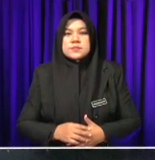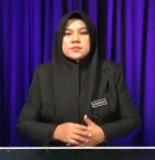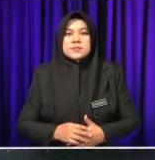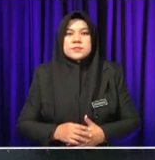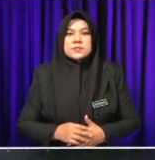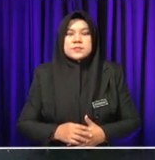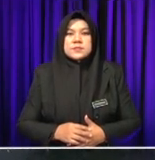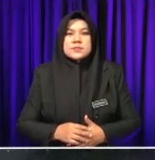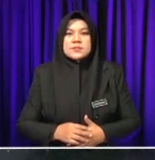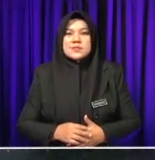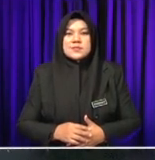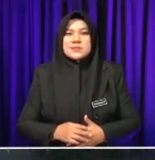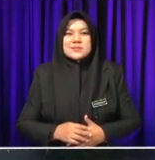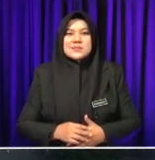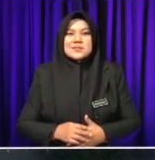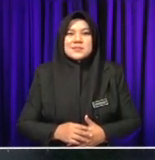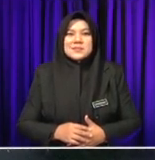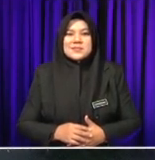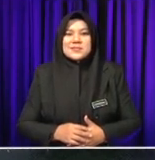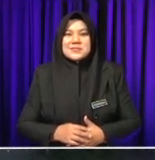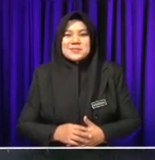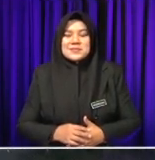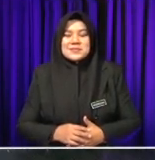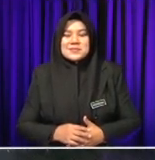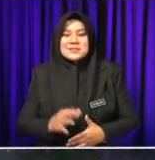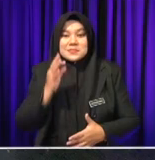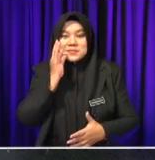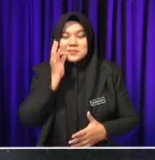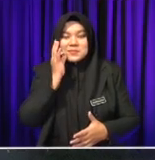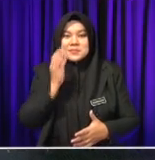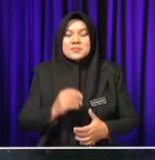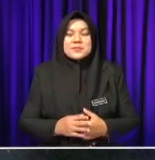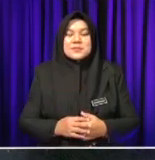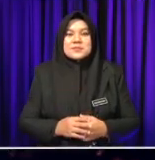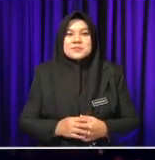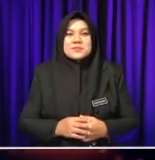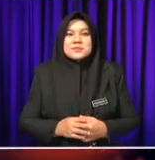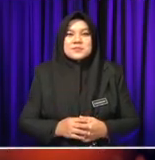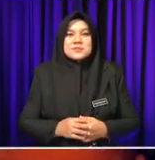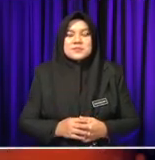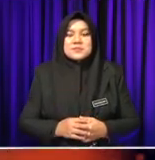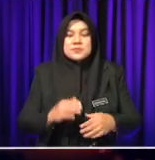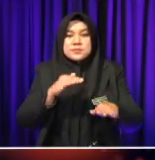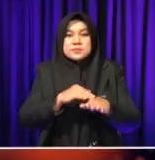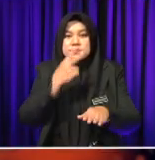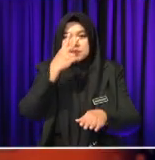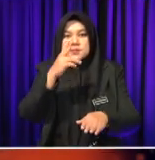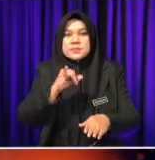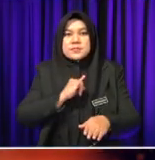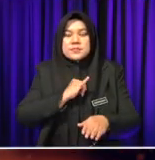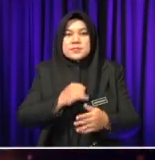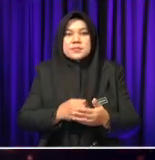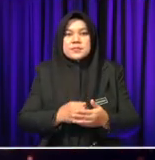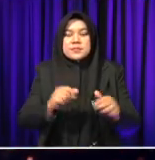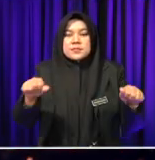Fatin merebut kembali peluang yang telah terlepas tadi okey silakan Fatin Sil Fatin pada pandangan saya